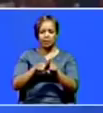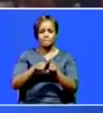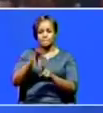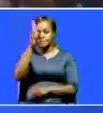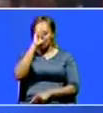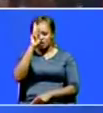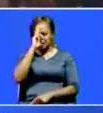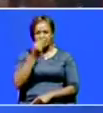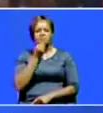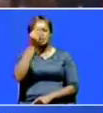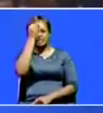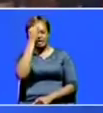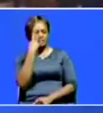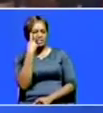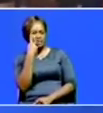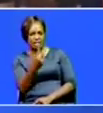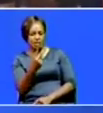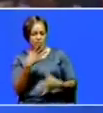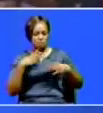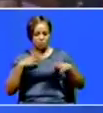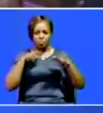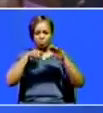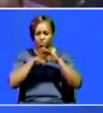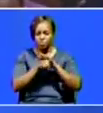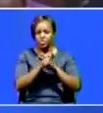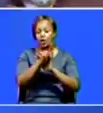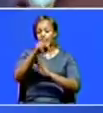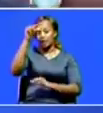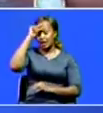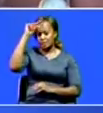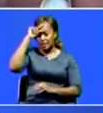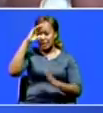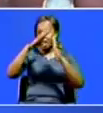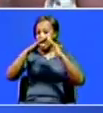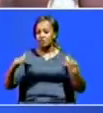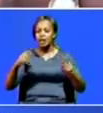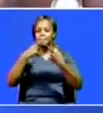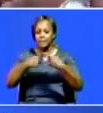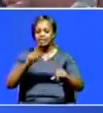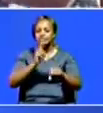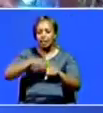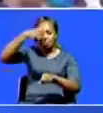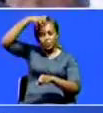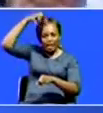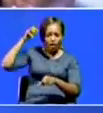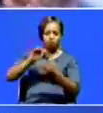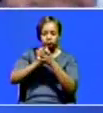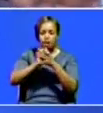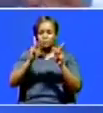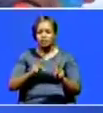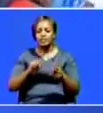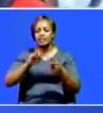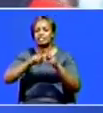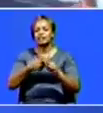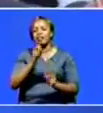watu wanaenda kwa nyumba ambaye ni ya serikali kuchukua pesa. Lakini Simba akisalimia mtu ndio wanaanza kubweka. Nataka